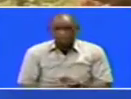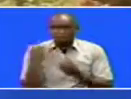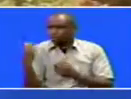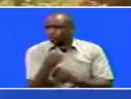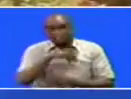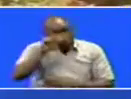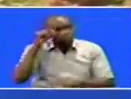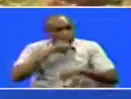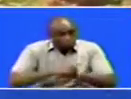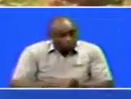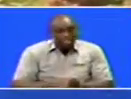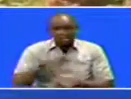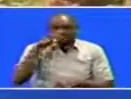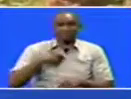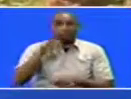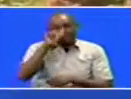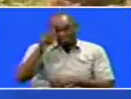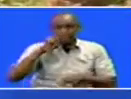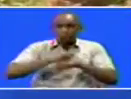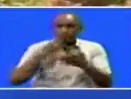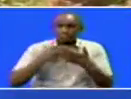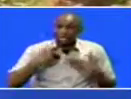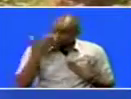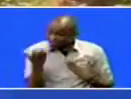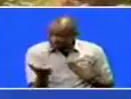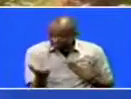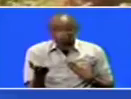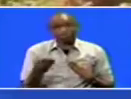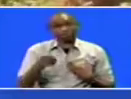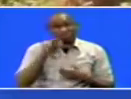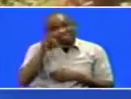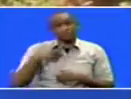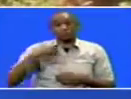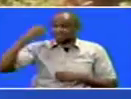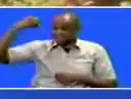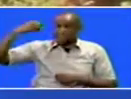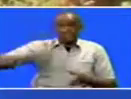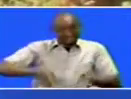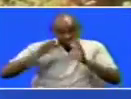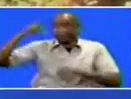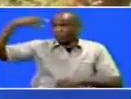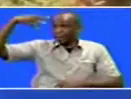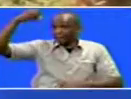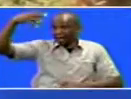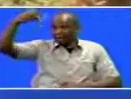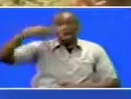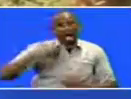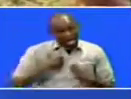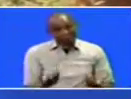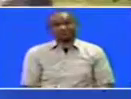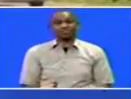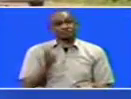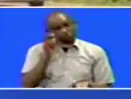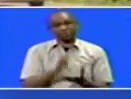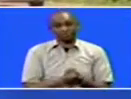watoto wanaenda shule, wanapata basari. Ukiangalia hata town size huko nyuma utapata kuna street lights, na hiyo ni kazi ya gavana. Sasa mimi sioni kama kuna ofisadi hapo